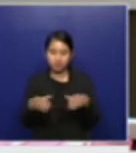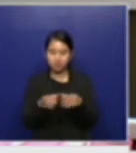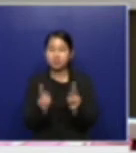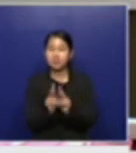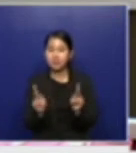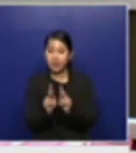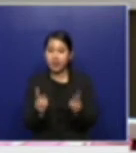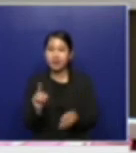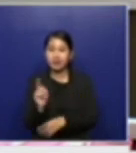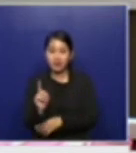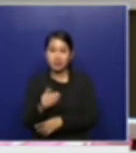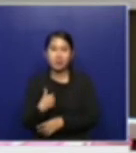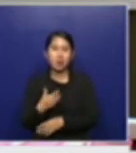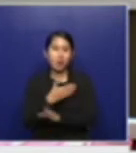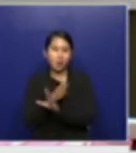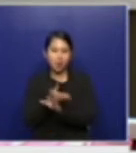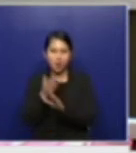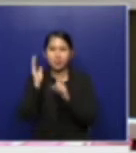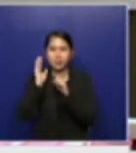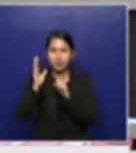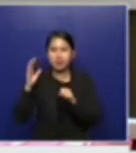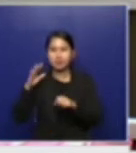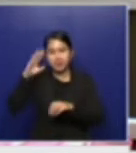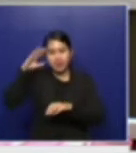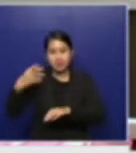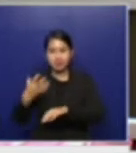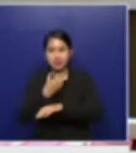เนี่ยพูดกันมาก่อนปฏิวัติหลังการปฏิวัติ